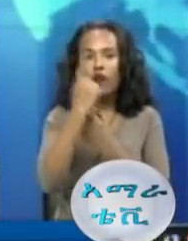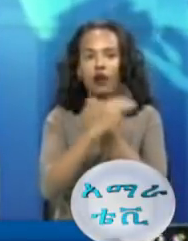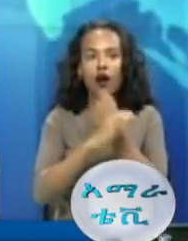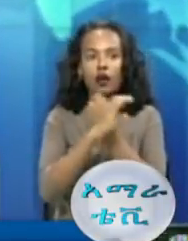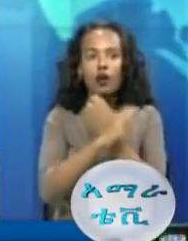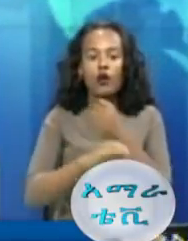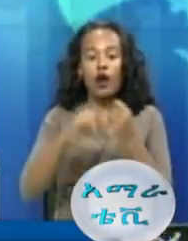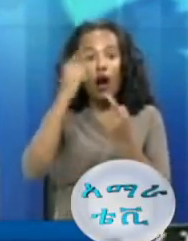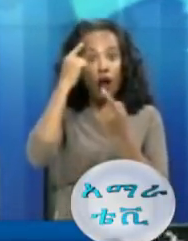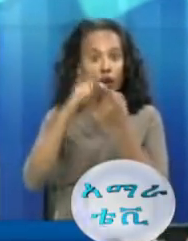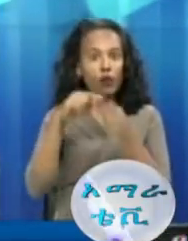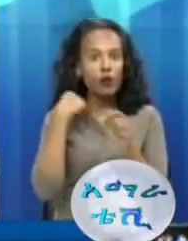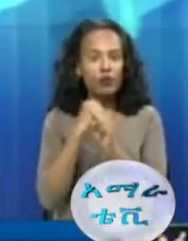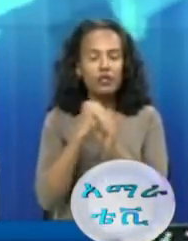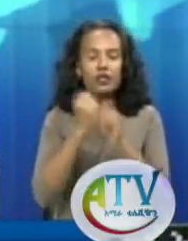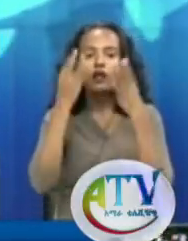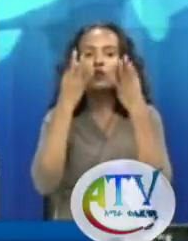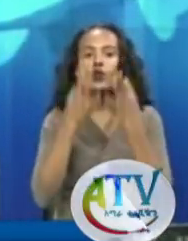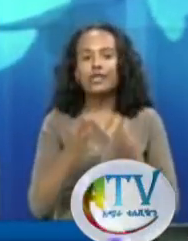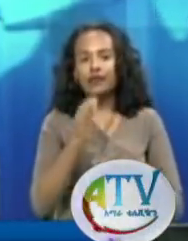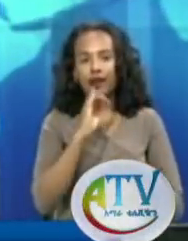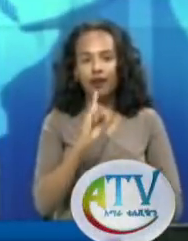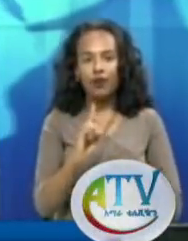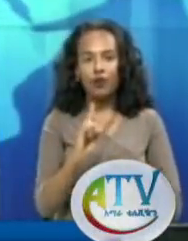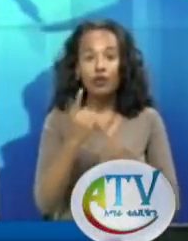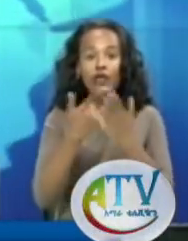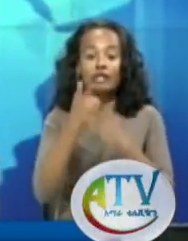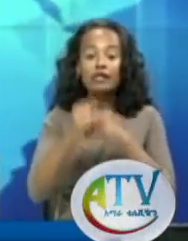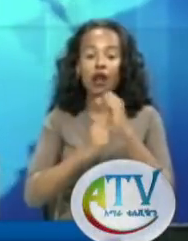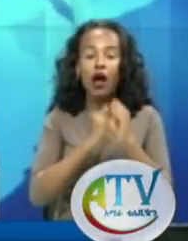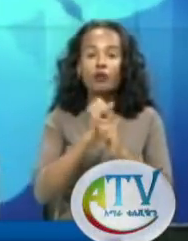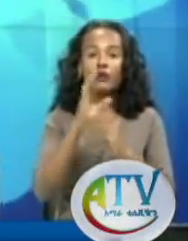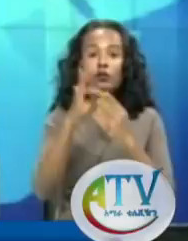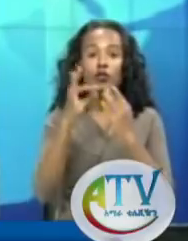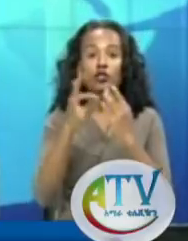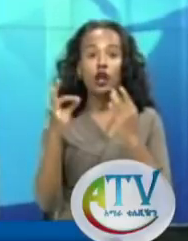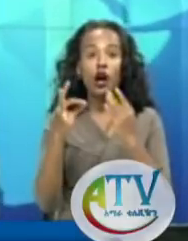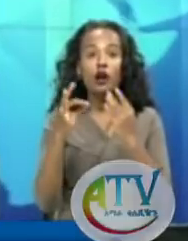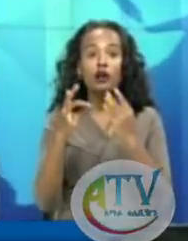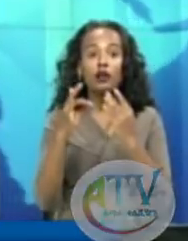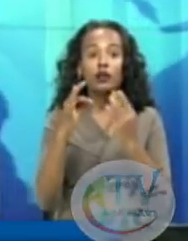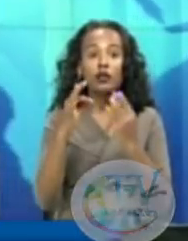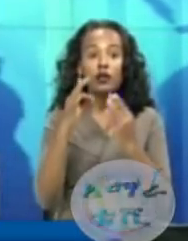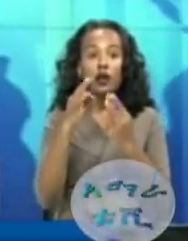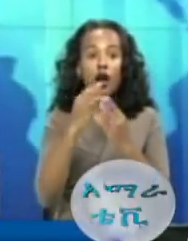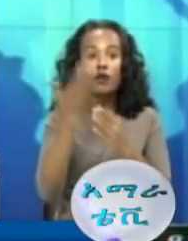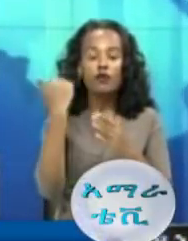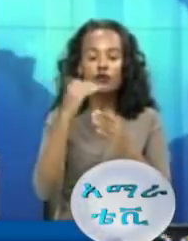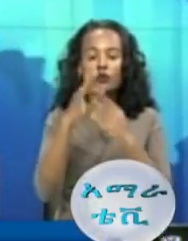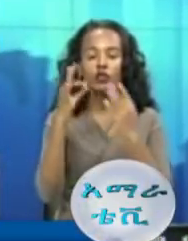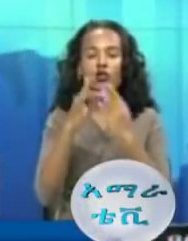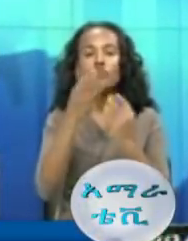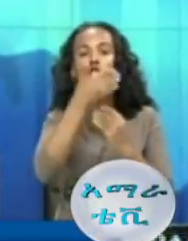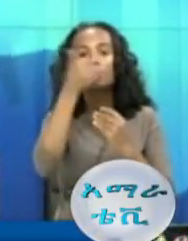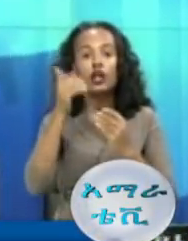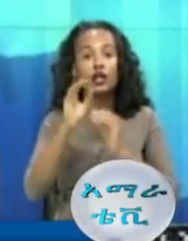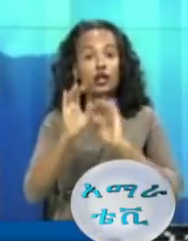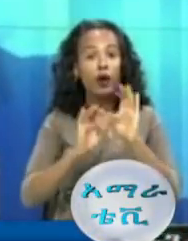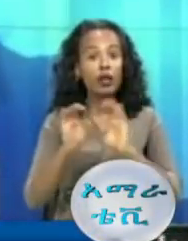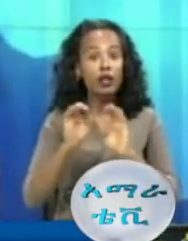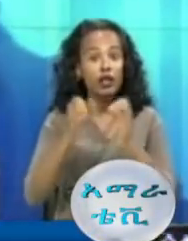ዓላማ መስራት ወሳኝ ነው። የዚህን ዓመት ምርጫ ካለፉት ምርጫዎች የተሻለ ዲሞክራሲያዊ ማድረግ